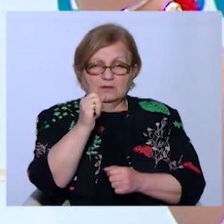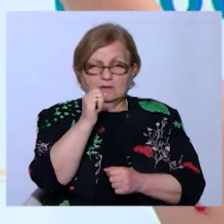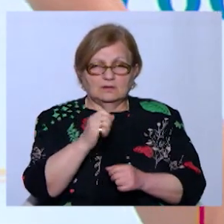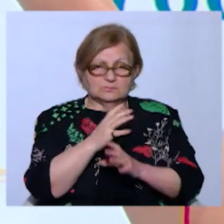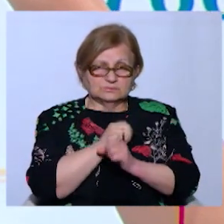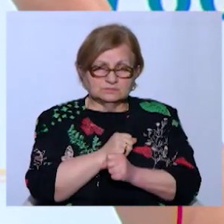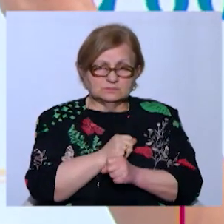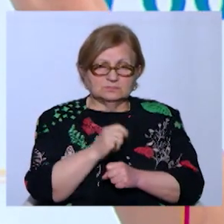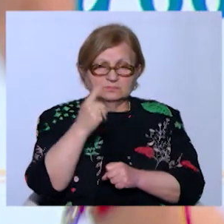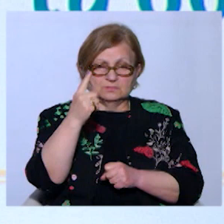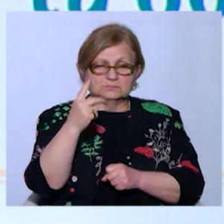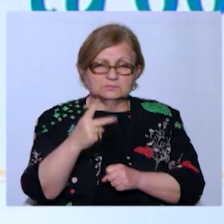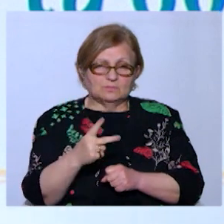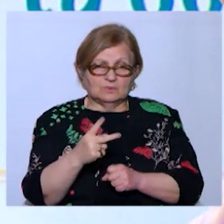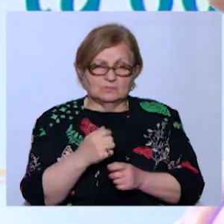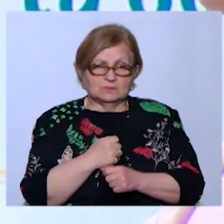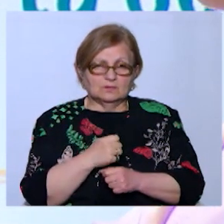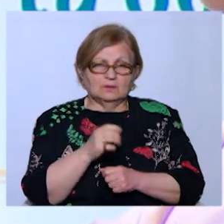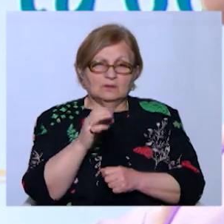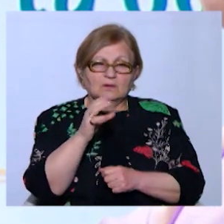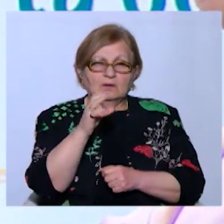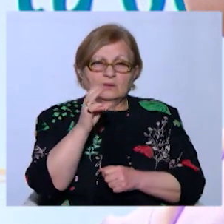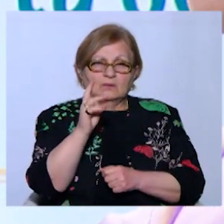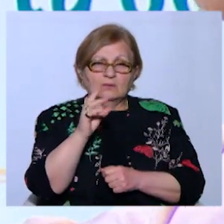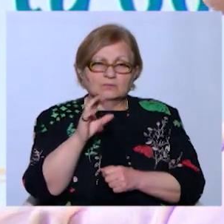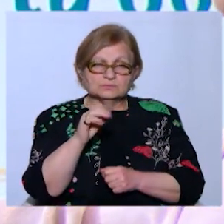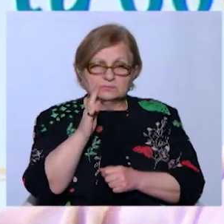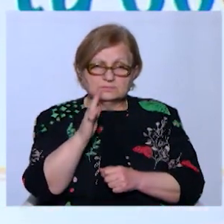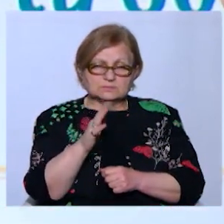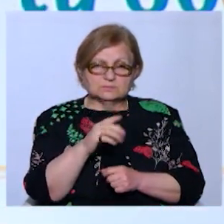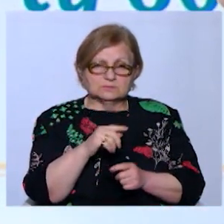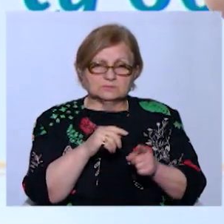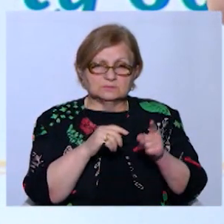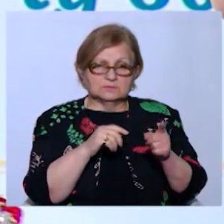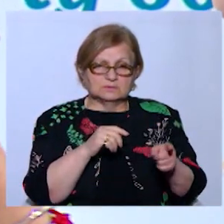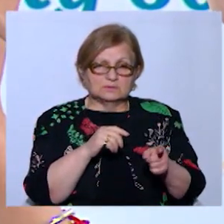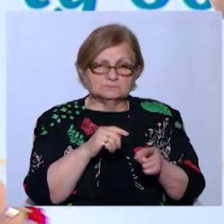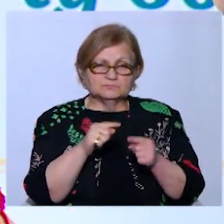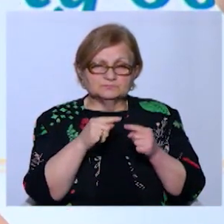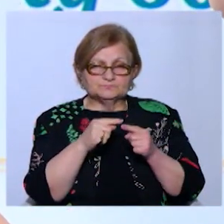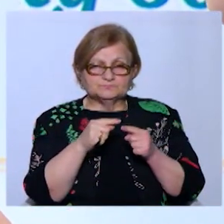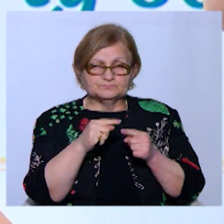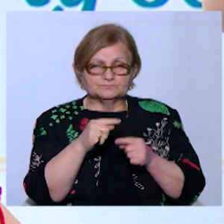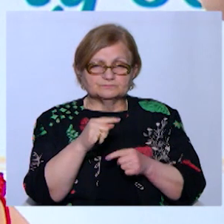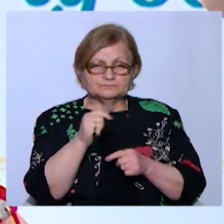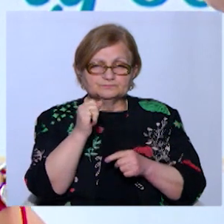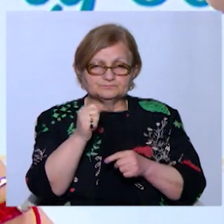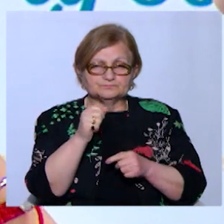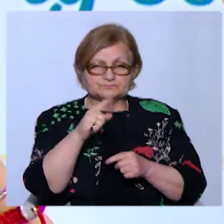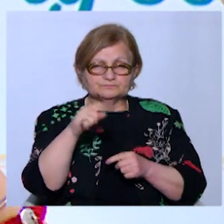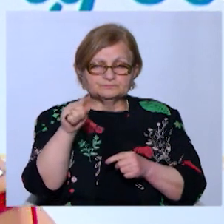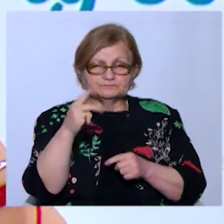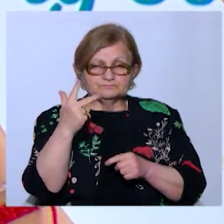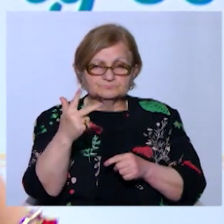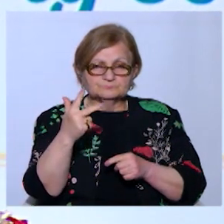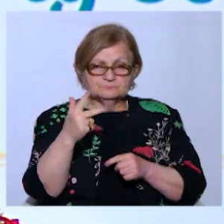და მივიღეთ 1/2. კოსინუს 30 იქნება მიმდებარე კათეტი ჰიპოტენუზასთან. A ფესვი